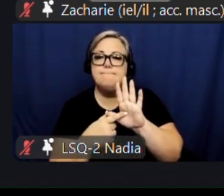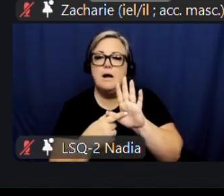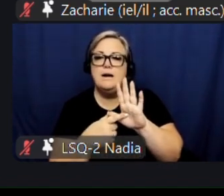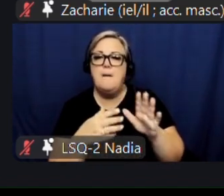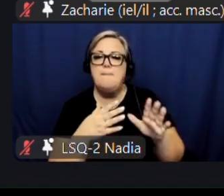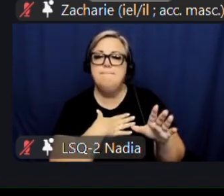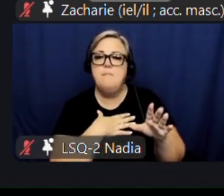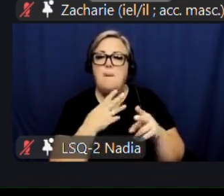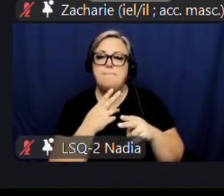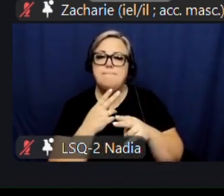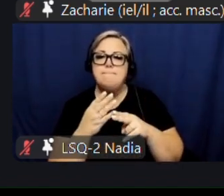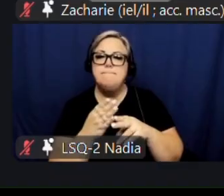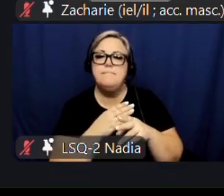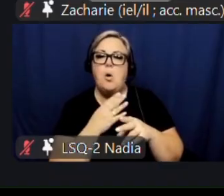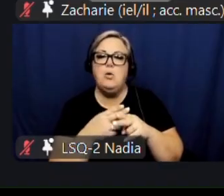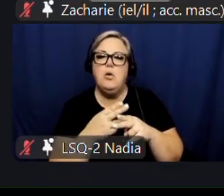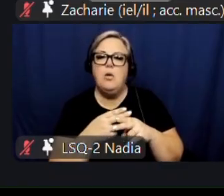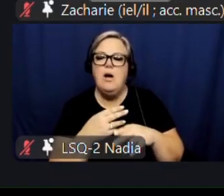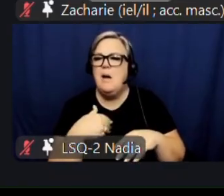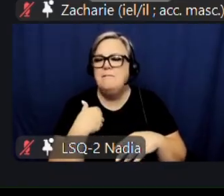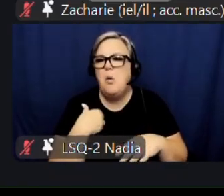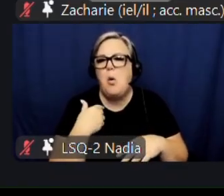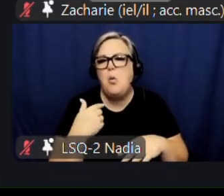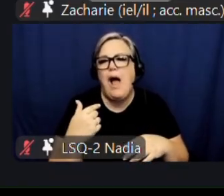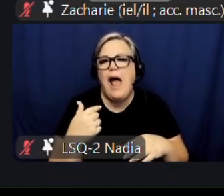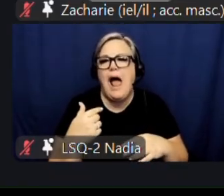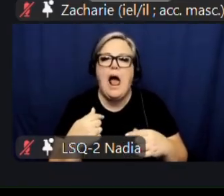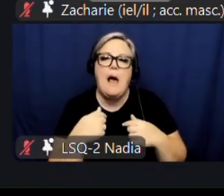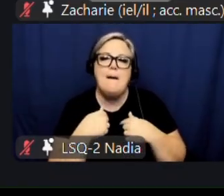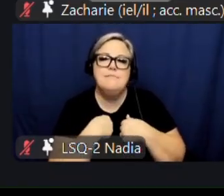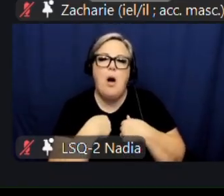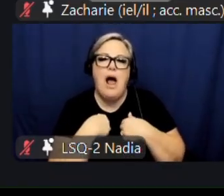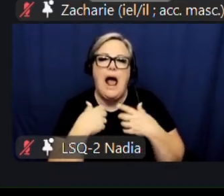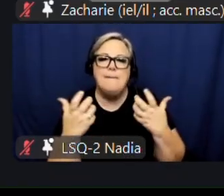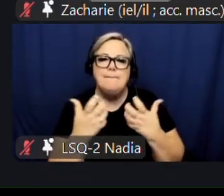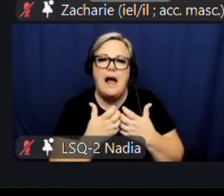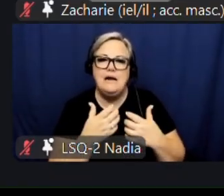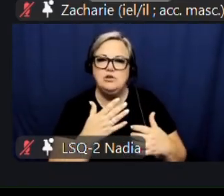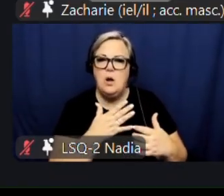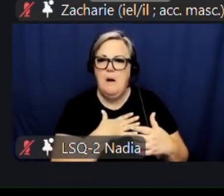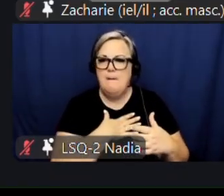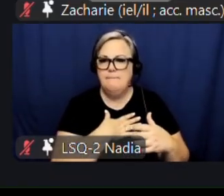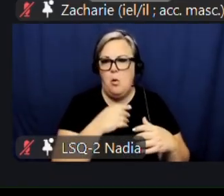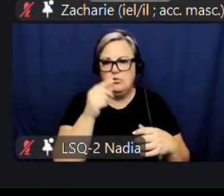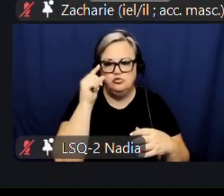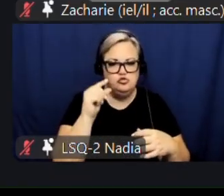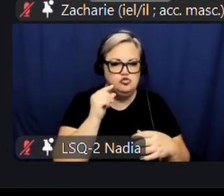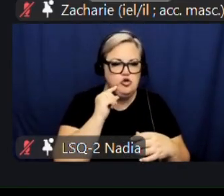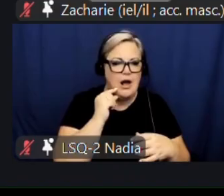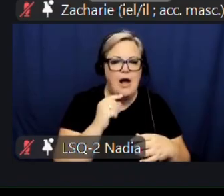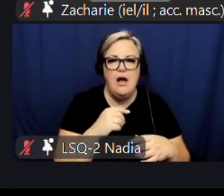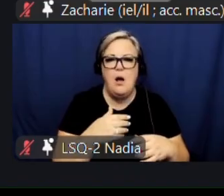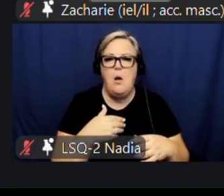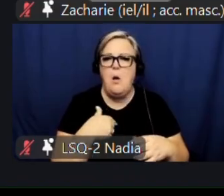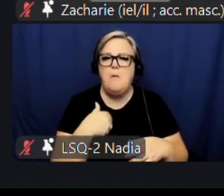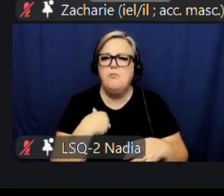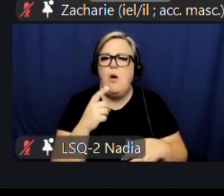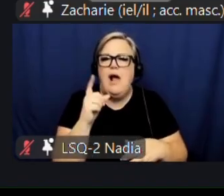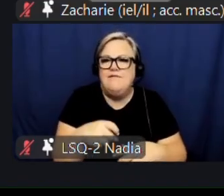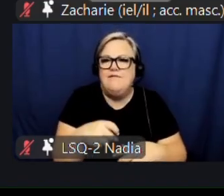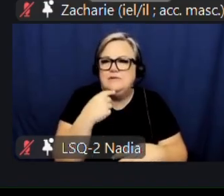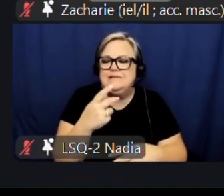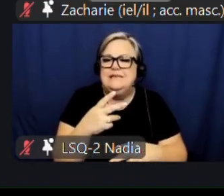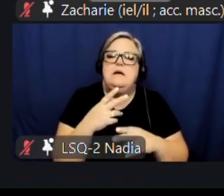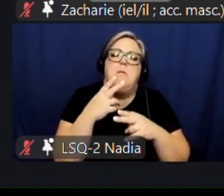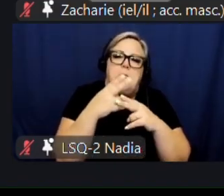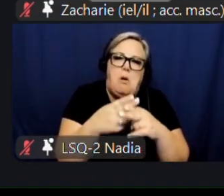pronoms. Des fois, les personnes nous demandent, mais pourquoi, tu sais, moi, j'utilise un pronom qui correspond à mon expression de genre, mon identité de genre, pourquoi est-ce que je ferais l'effort de nommer mon